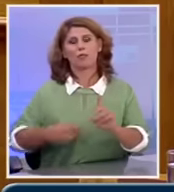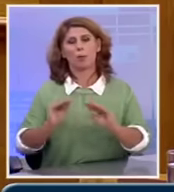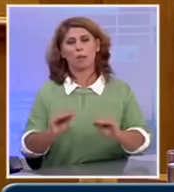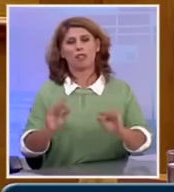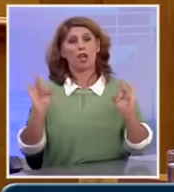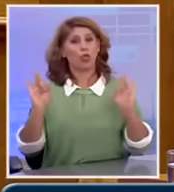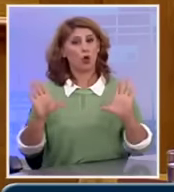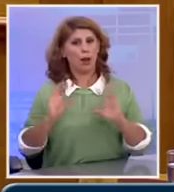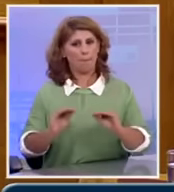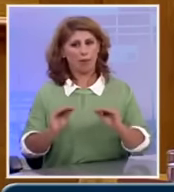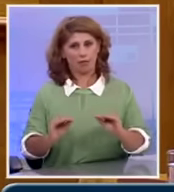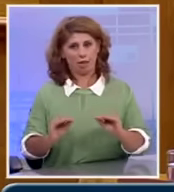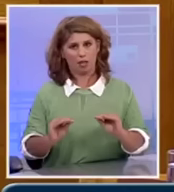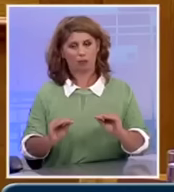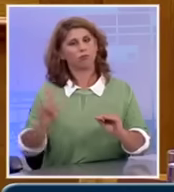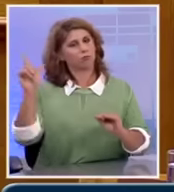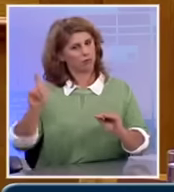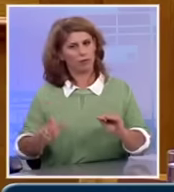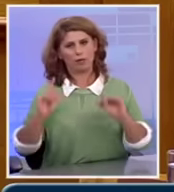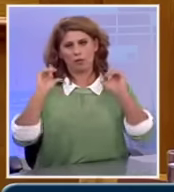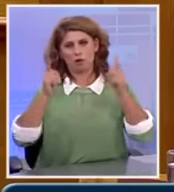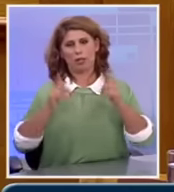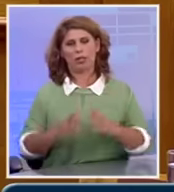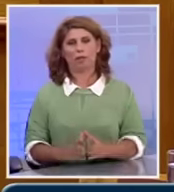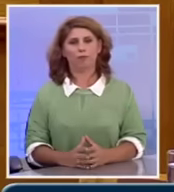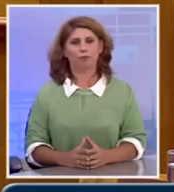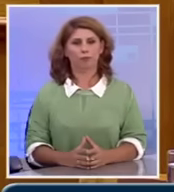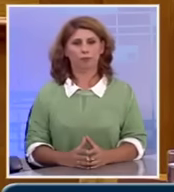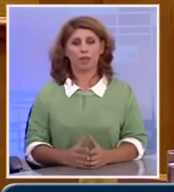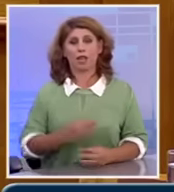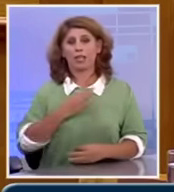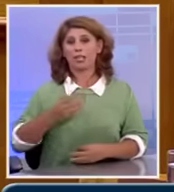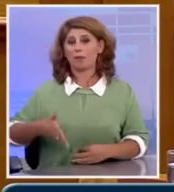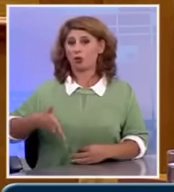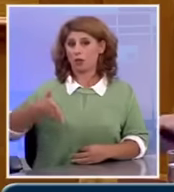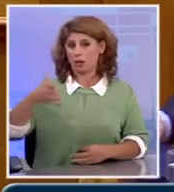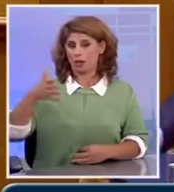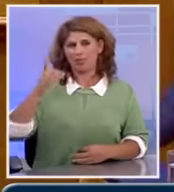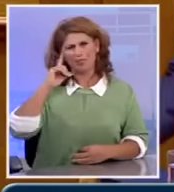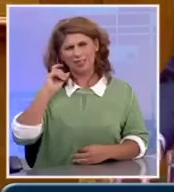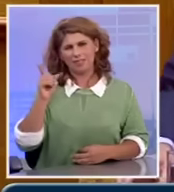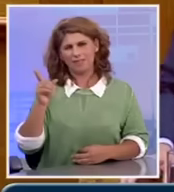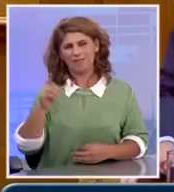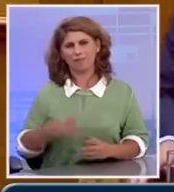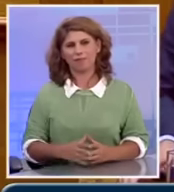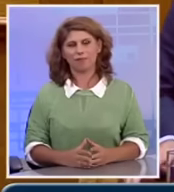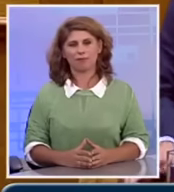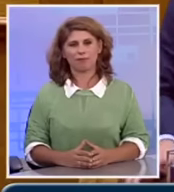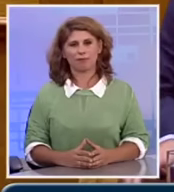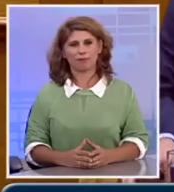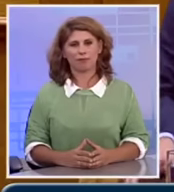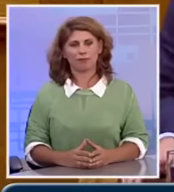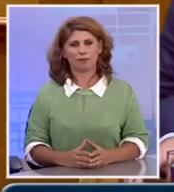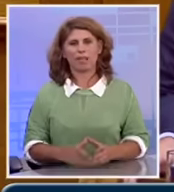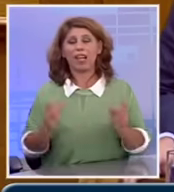δωρεάν παιδεία την ίδια τη δημοκρατία κύριε μητσοτάκη ξέρετε κάτι